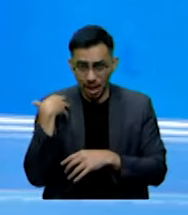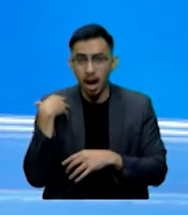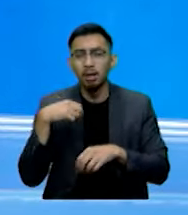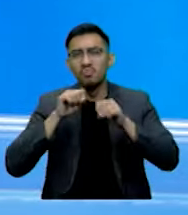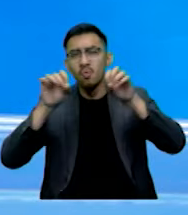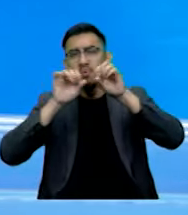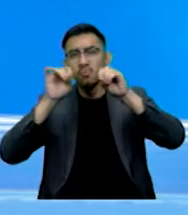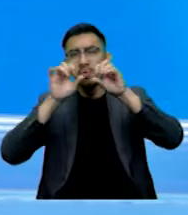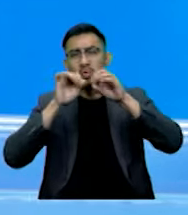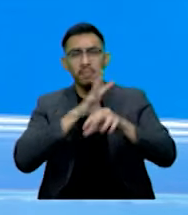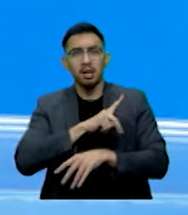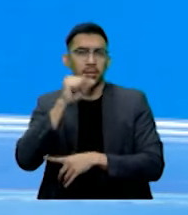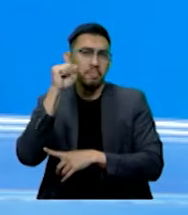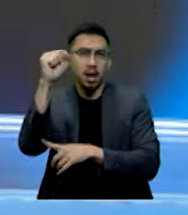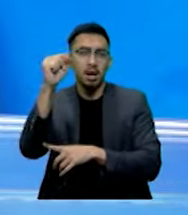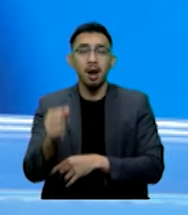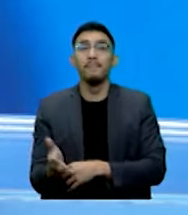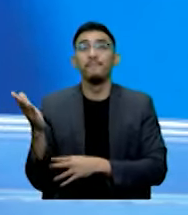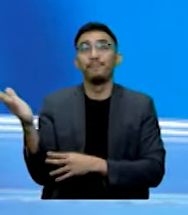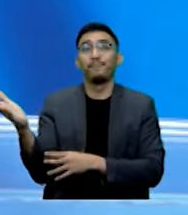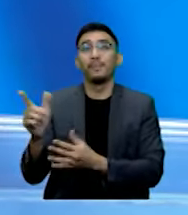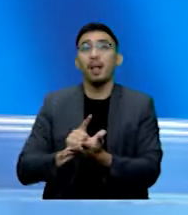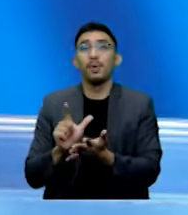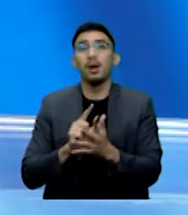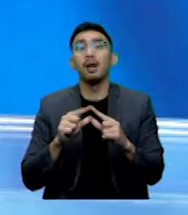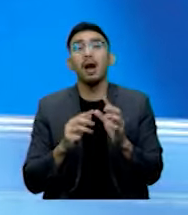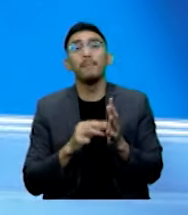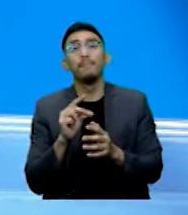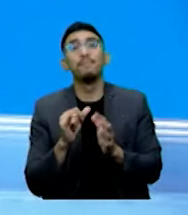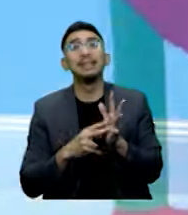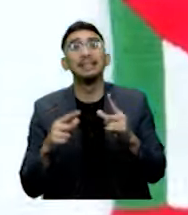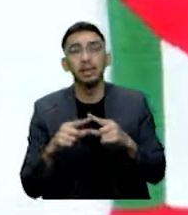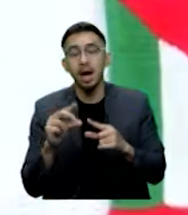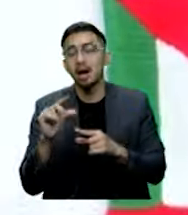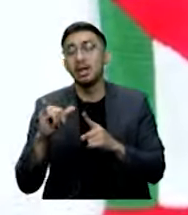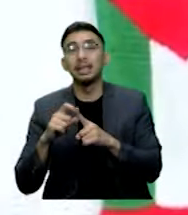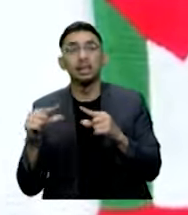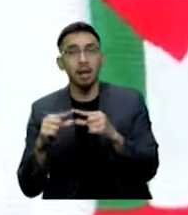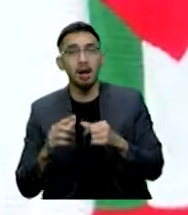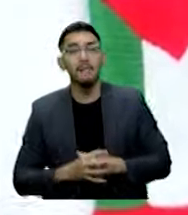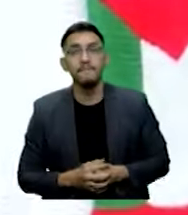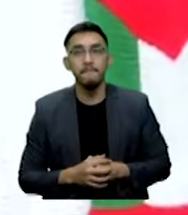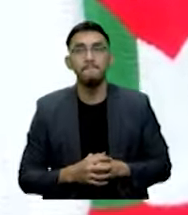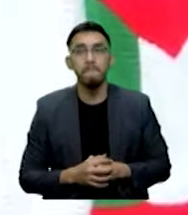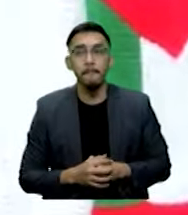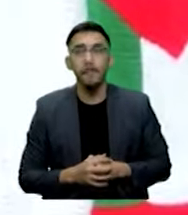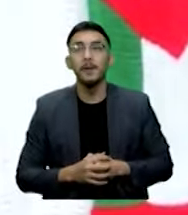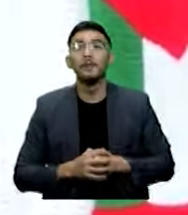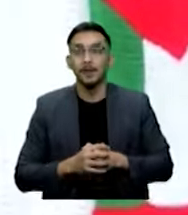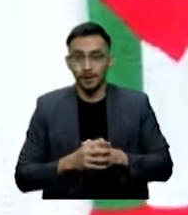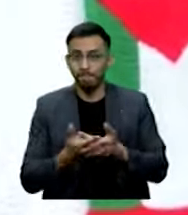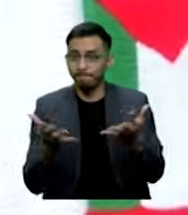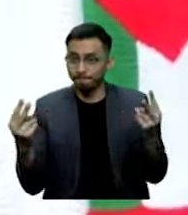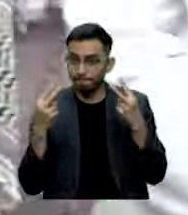kembali menyerukan kemerdekaan Palestina. Dan berikut laporan Amrina Rida. Ya, pemirsa, aksi bela Palestina